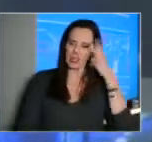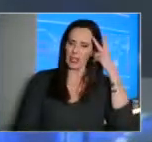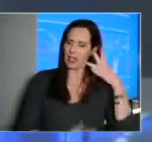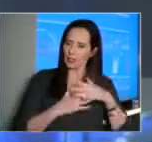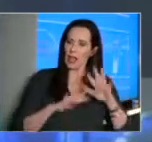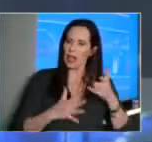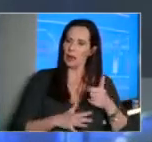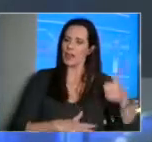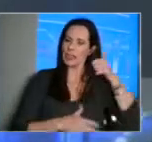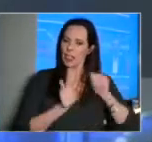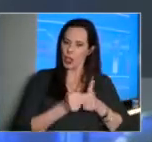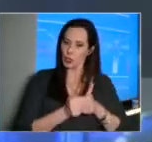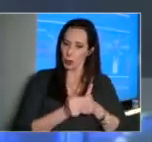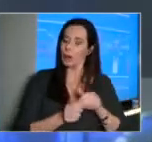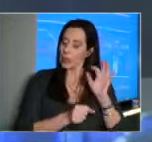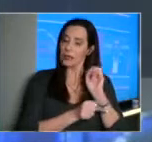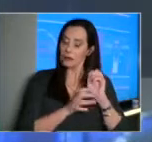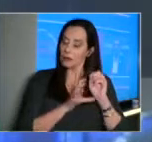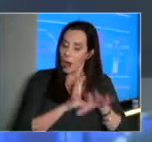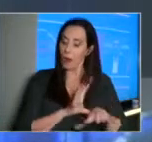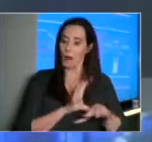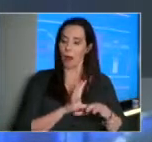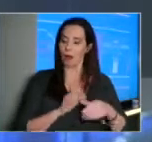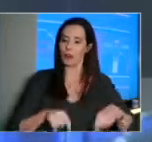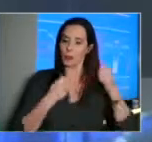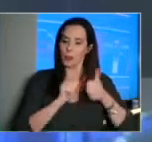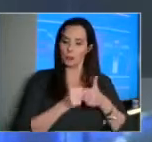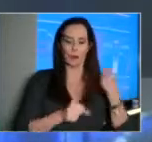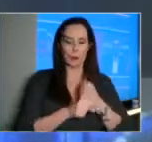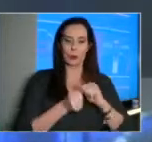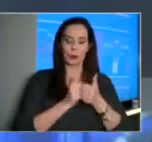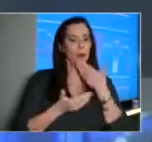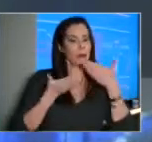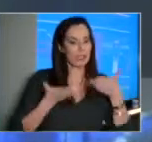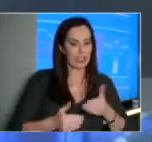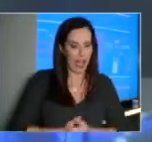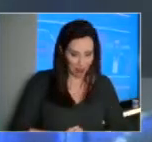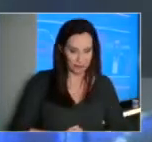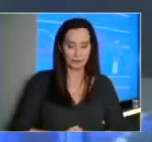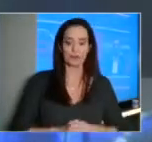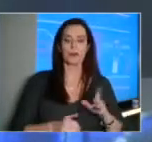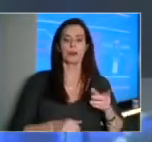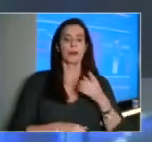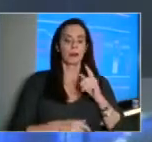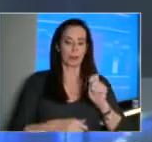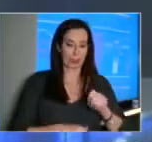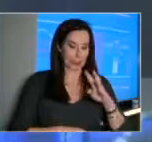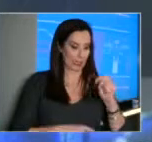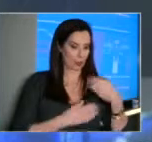עד כמה השרה מירי רגב תרמה לתרבות הספורט ולפעילות הספורט בישראל במהלך הכנסת